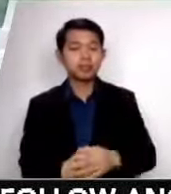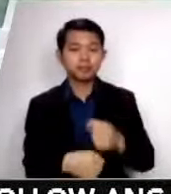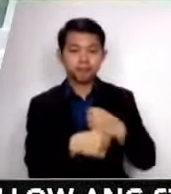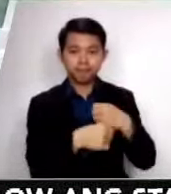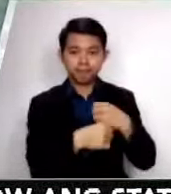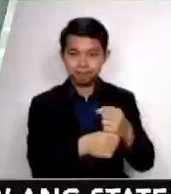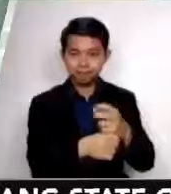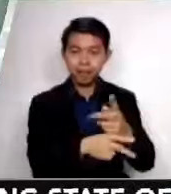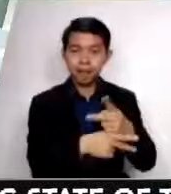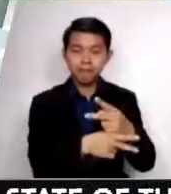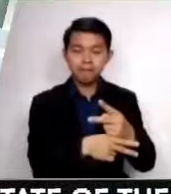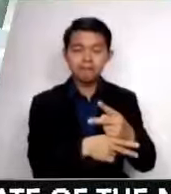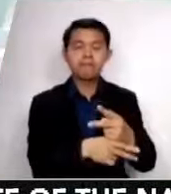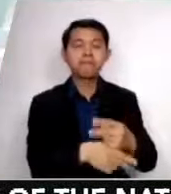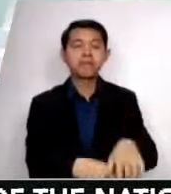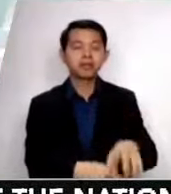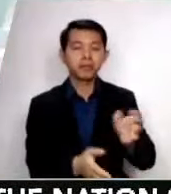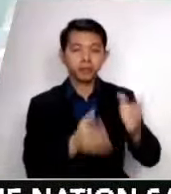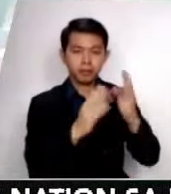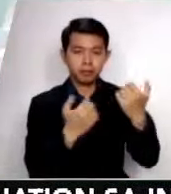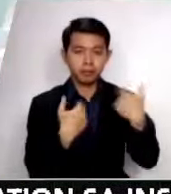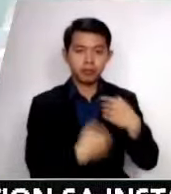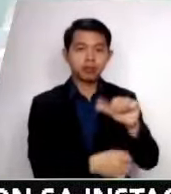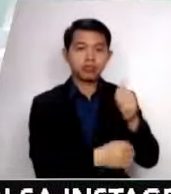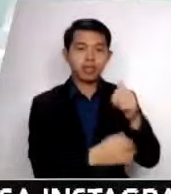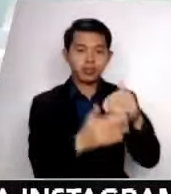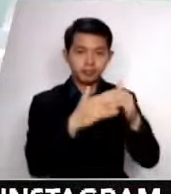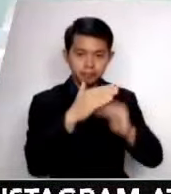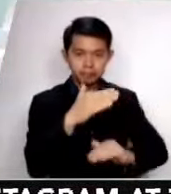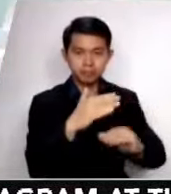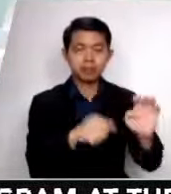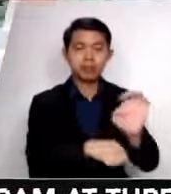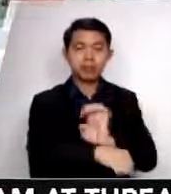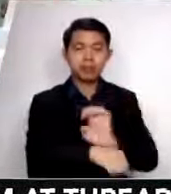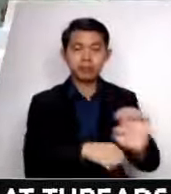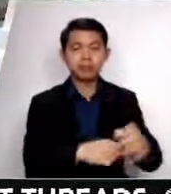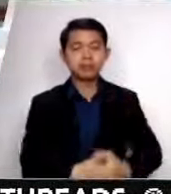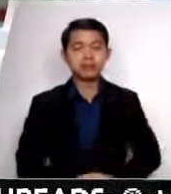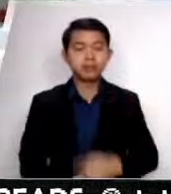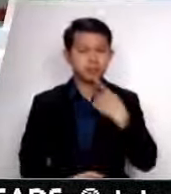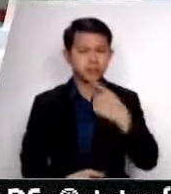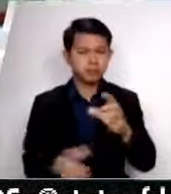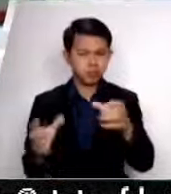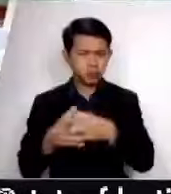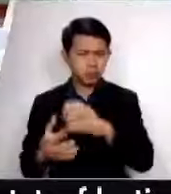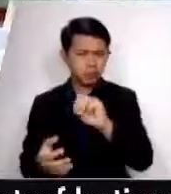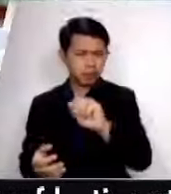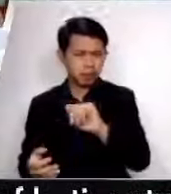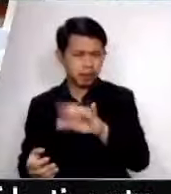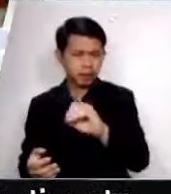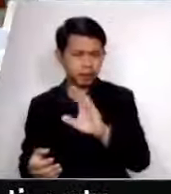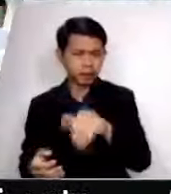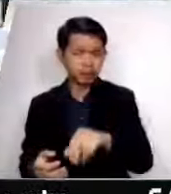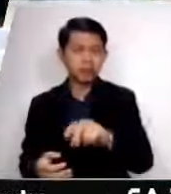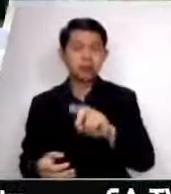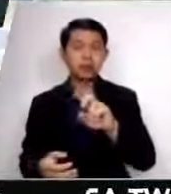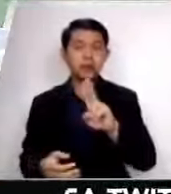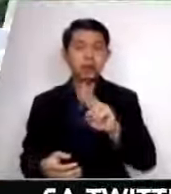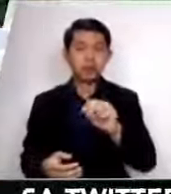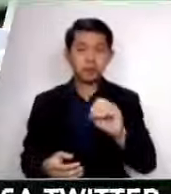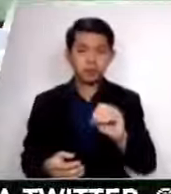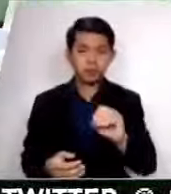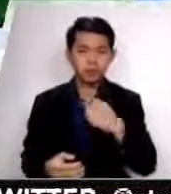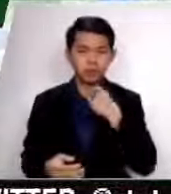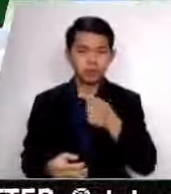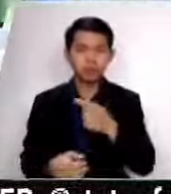tauhan. Tinawag ng Trade Union Congress of the Philippines at kilosang Mayo 1 na insulto sa manggagawa ang anilay kakarampot na wage